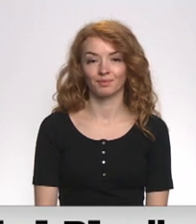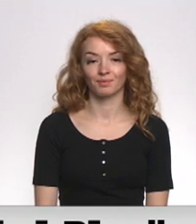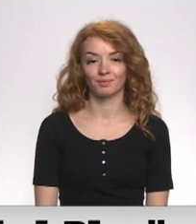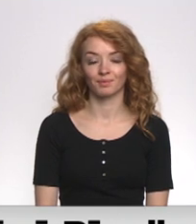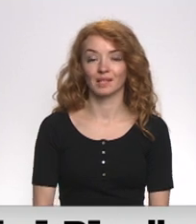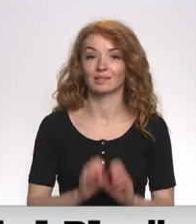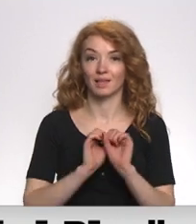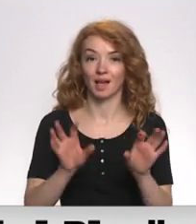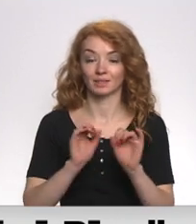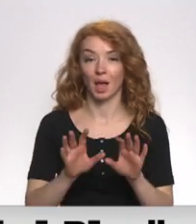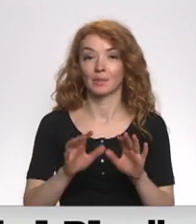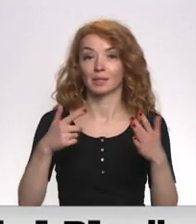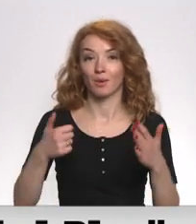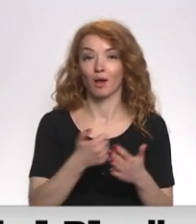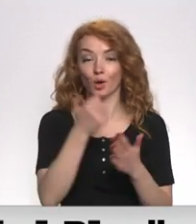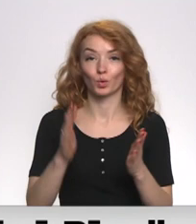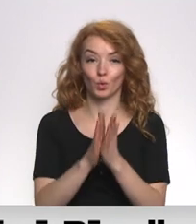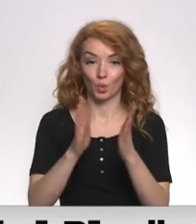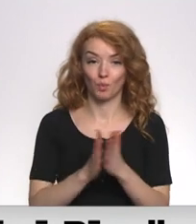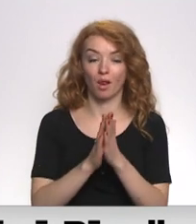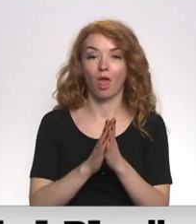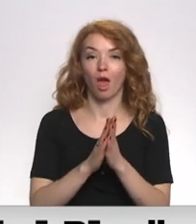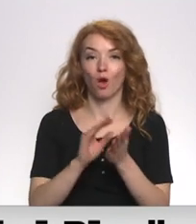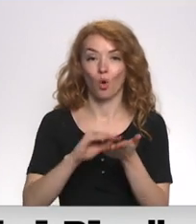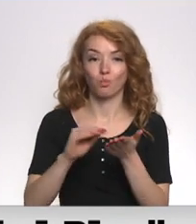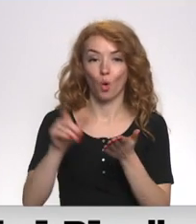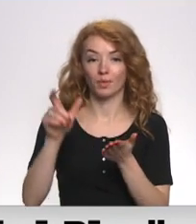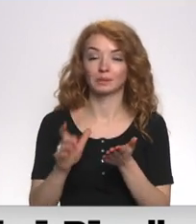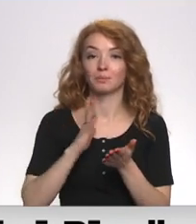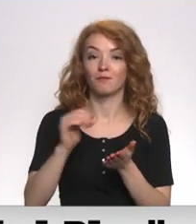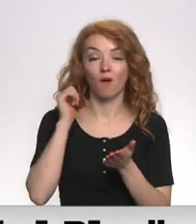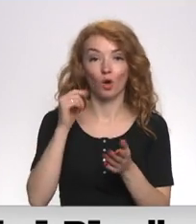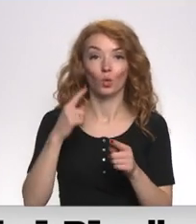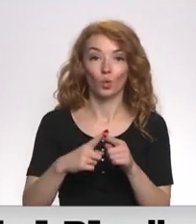Jau stāstījām, ka 70 gadu jubilēju komponists svinēja vakar un tam par